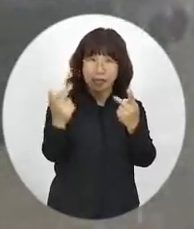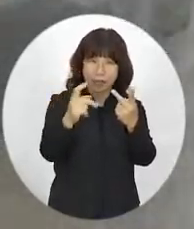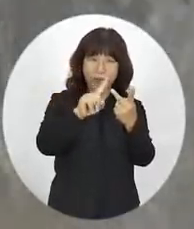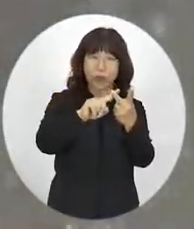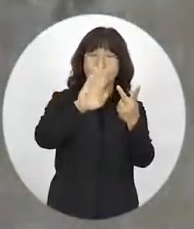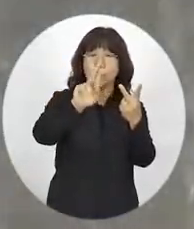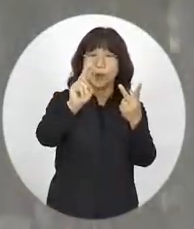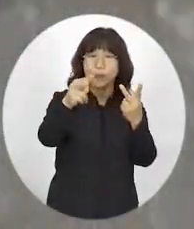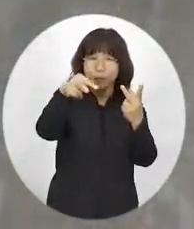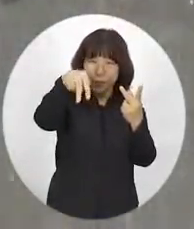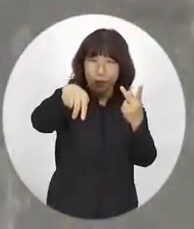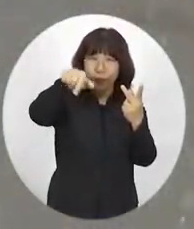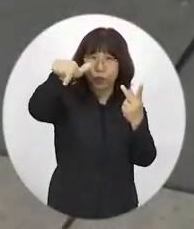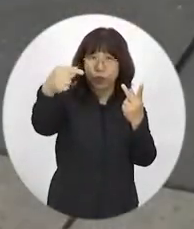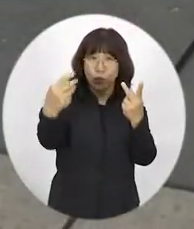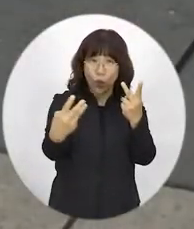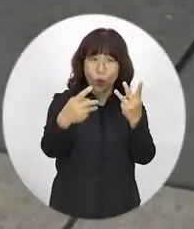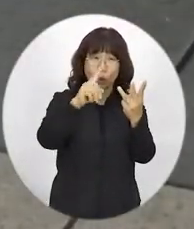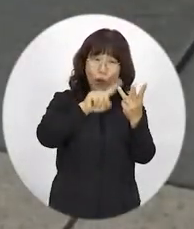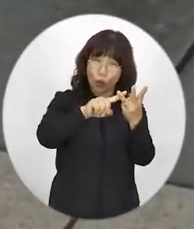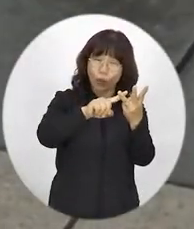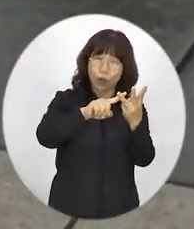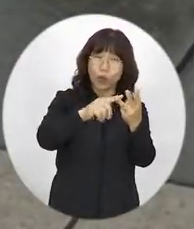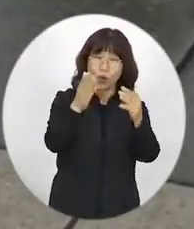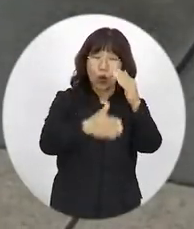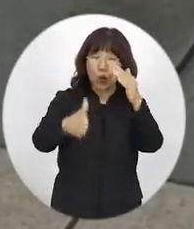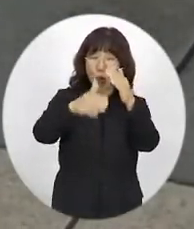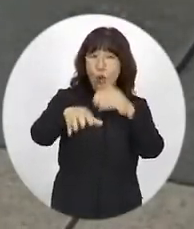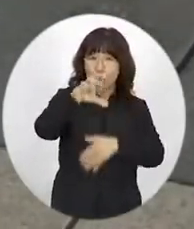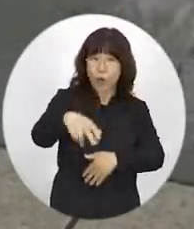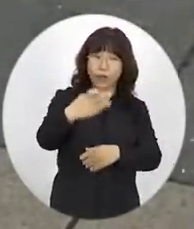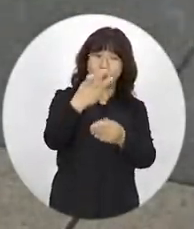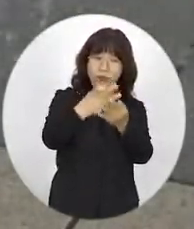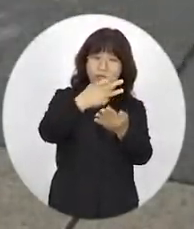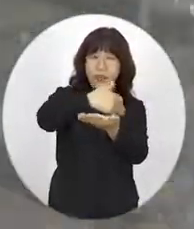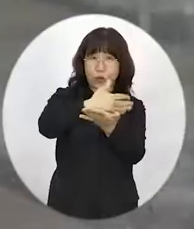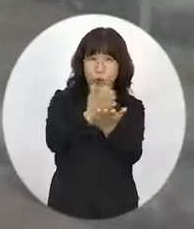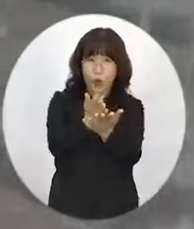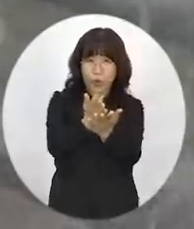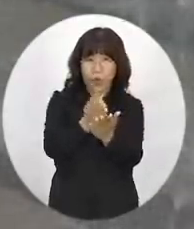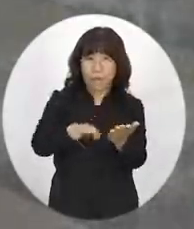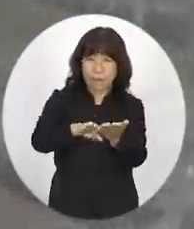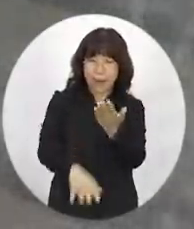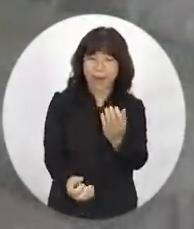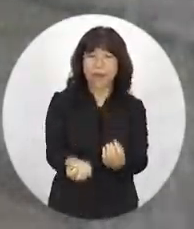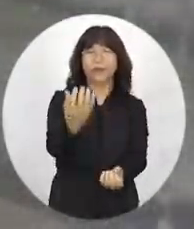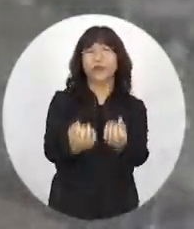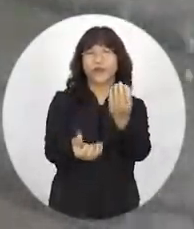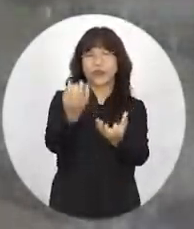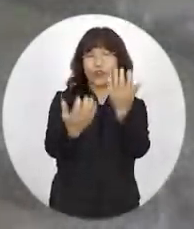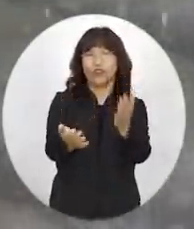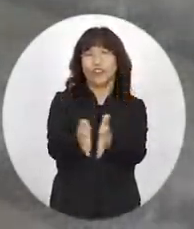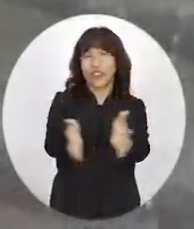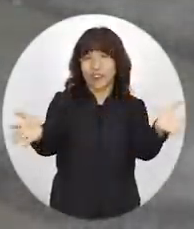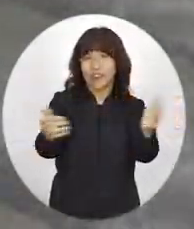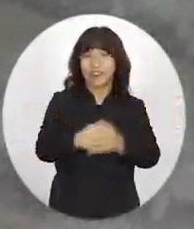봉제산근린공원, 벽골어린이공원 등 13개소의 공원에 바닥분수를 설치하고 가동에